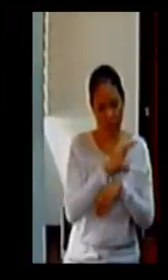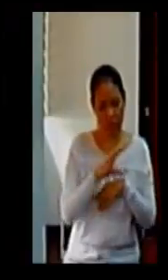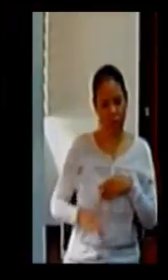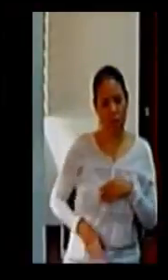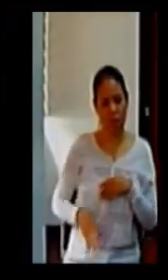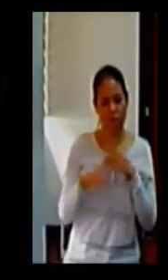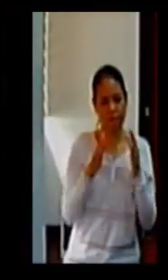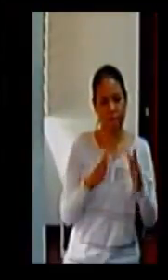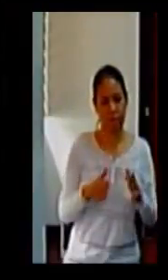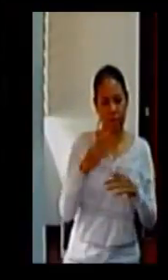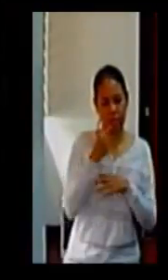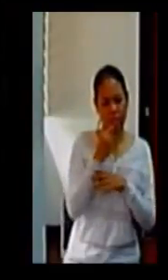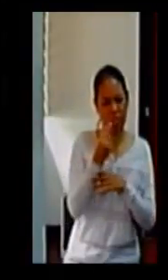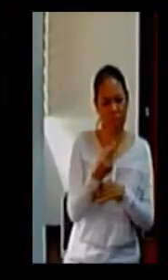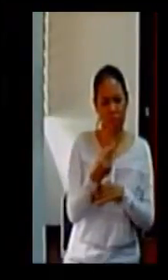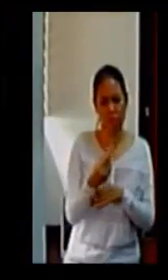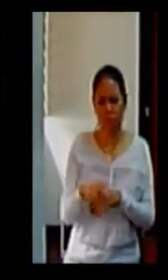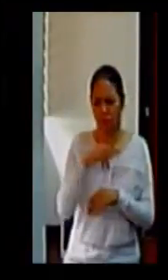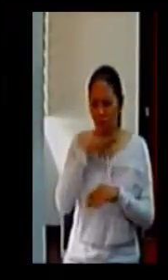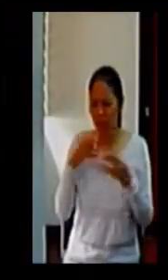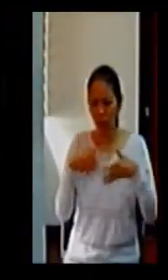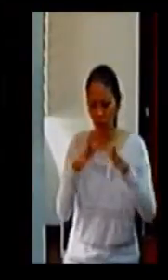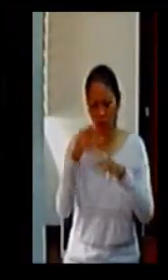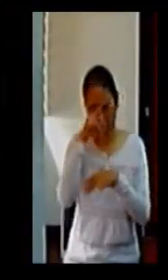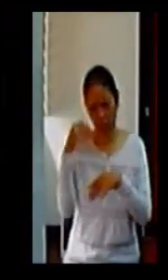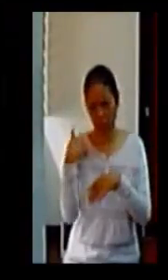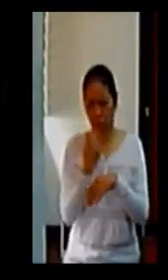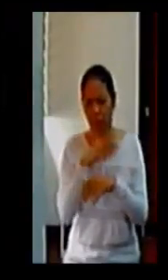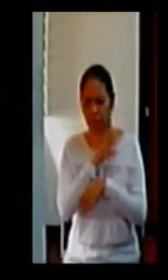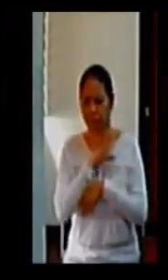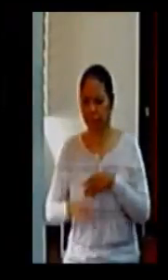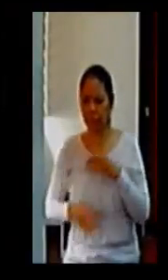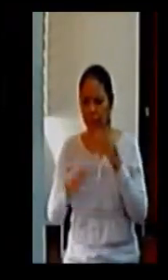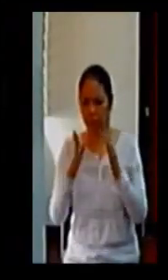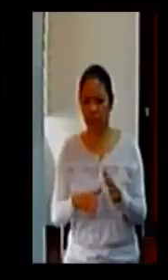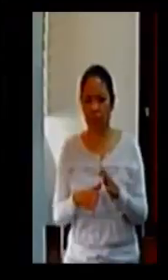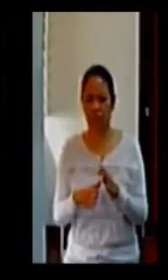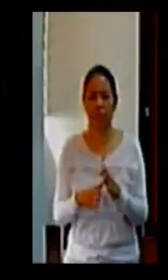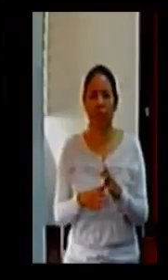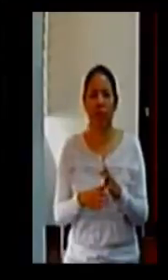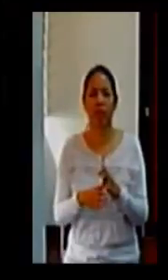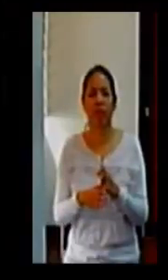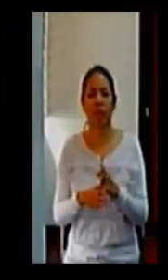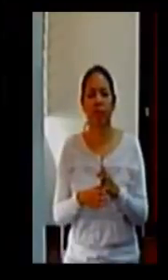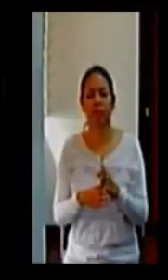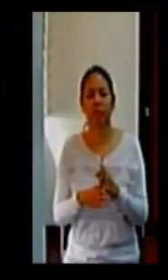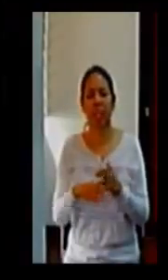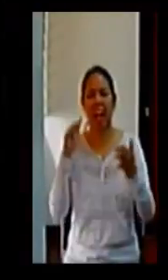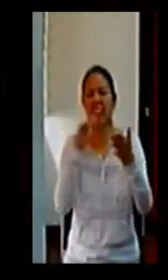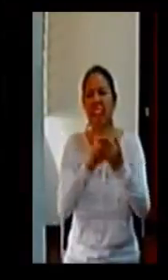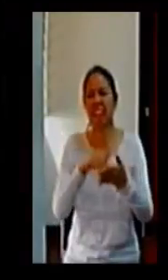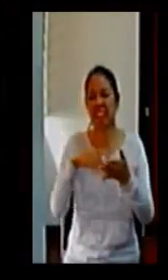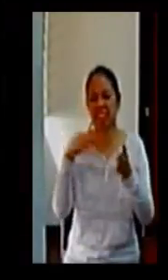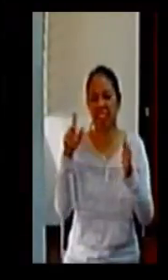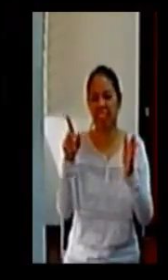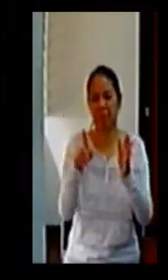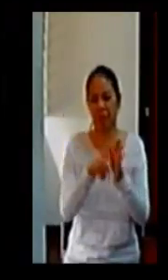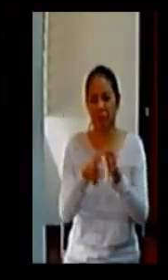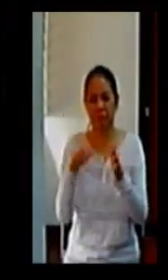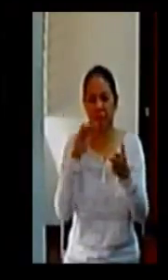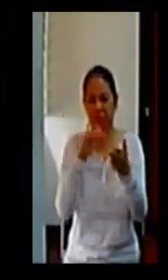sinasabi nilang, ay, hindi na pwede yan kasi Kristiyano kami. They will violate yung mga utos ng mumbaki. So parang wala nang